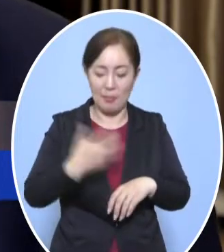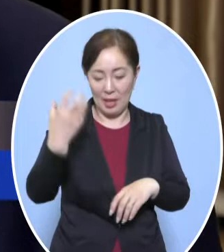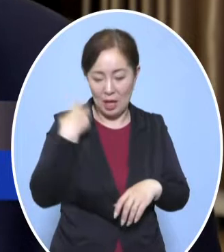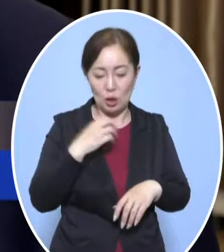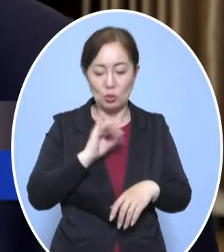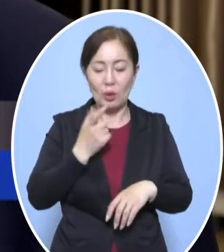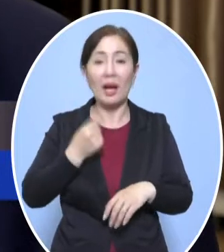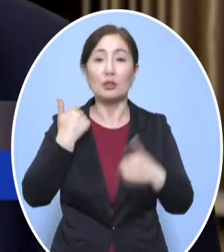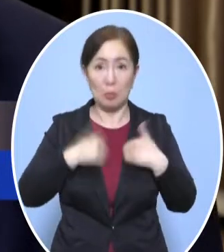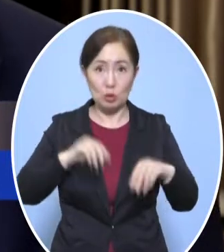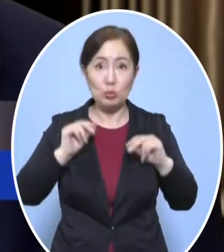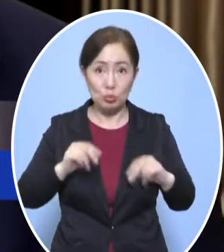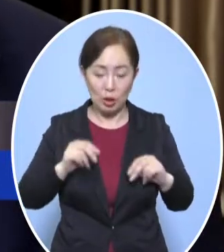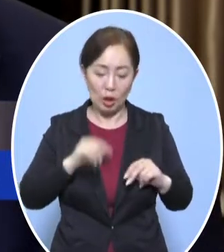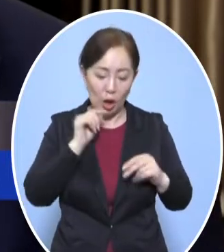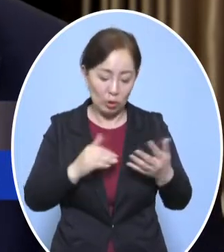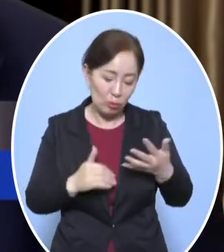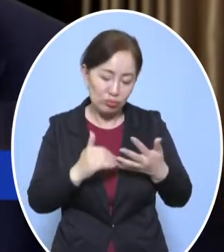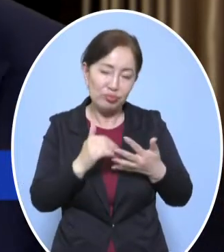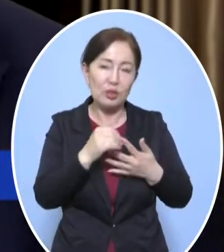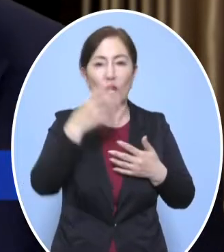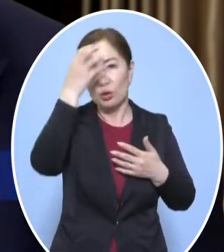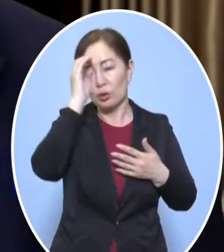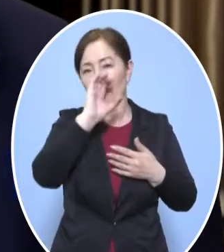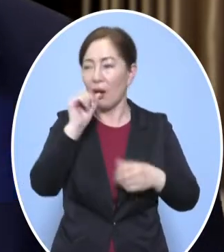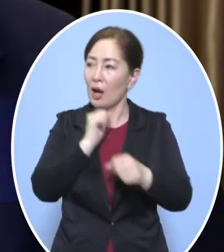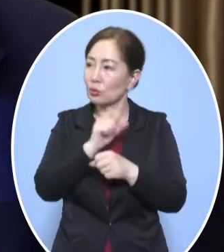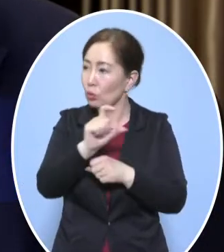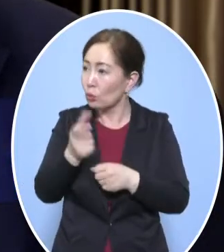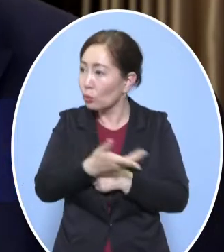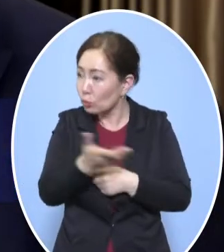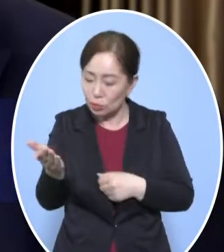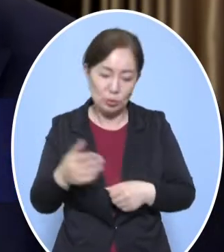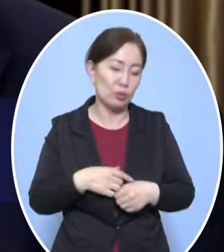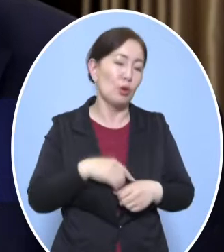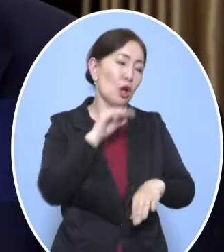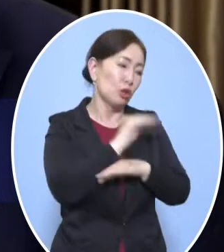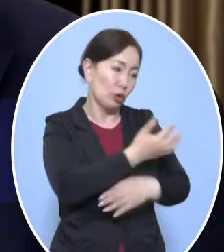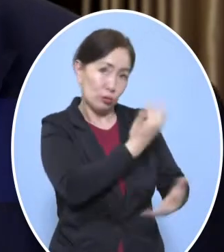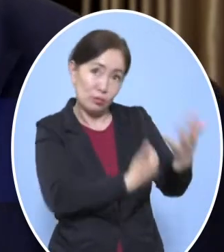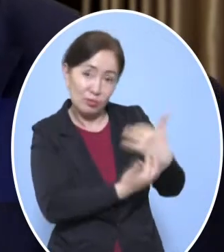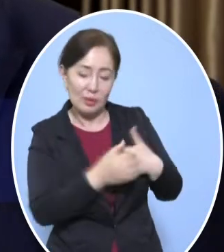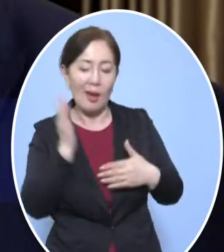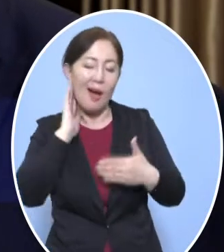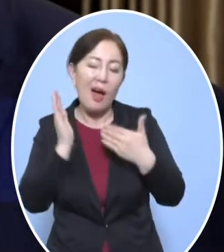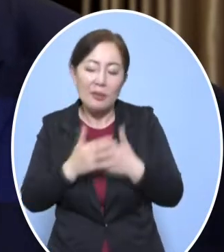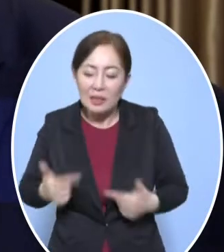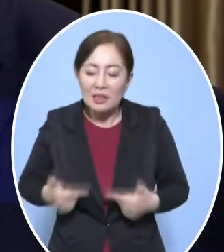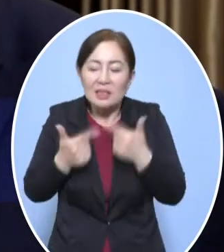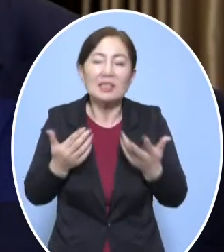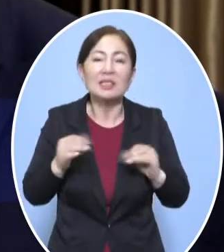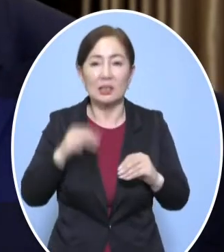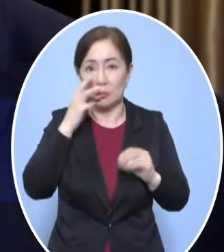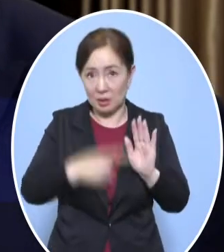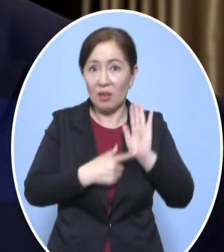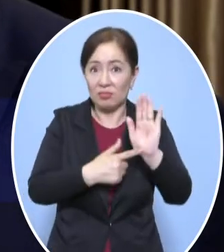хариуцсан сургууч багш болоод одоо тодорхой хэмжээний төрийн албаагч нар болон эрдэмтдийн төлөөлөгч нарт авлигын эсрэг